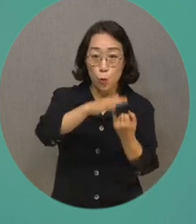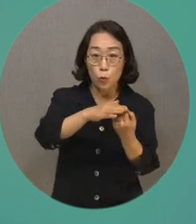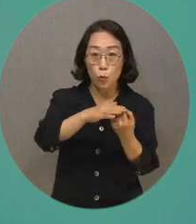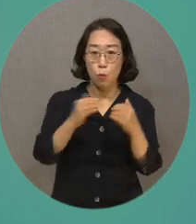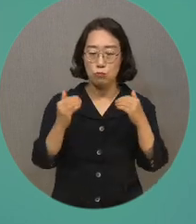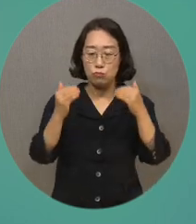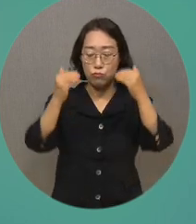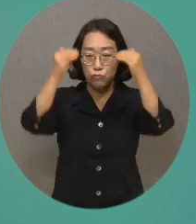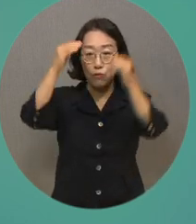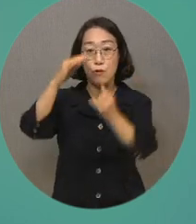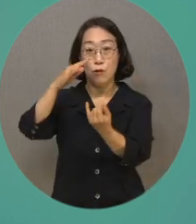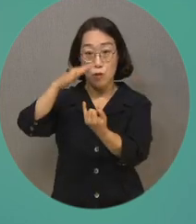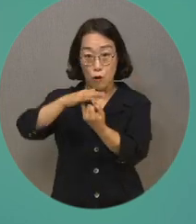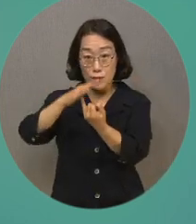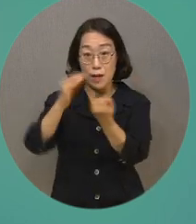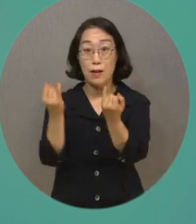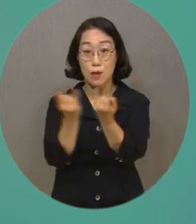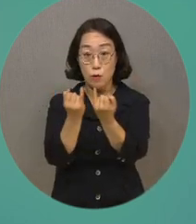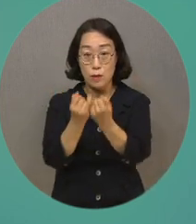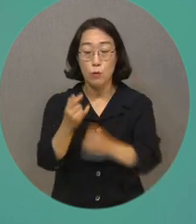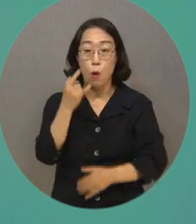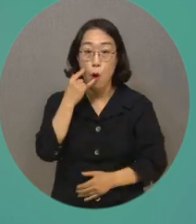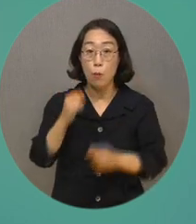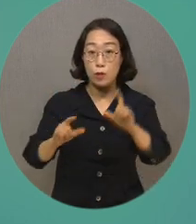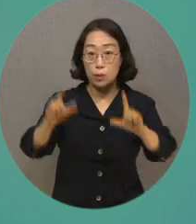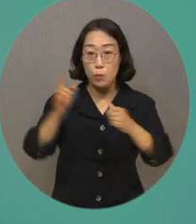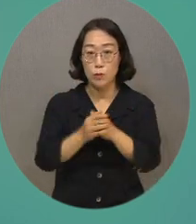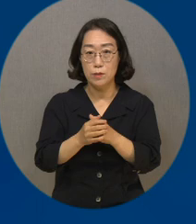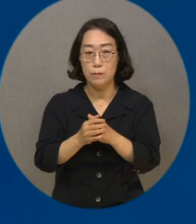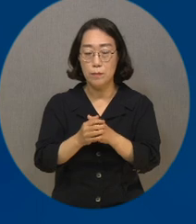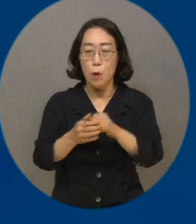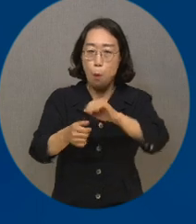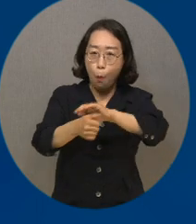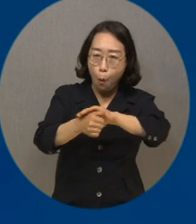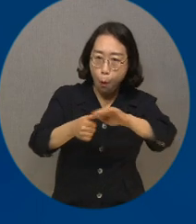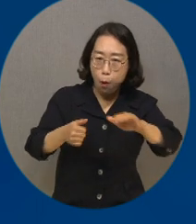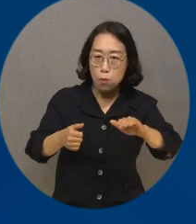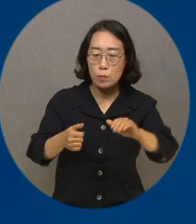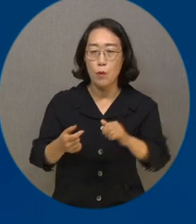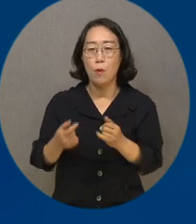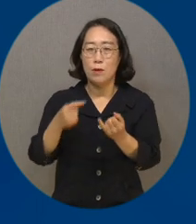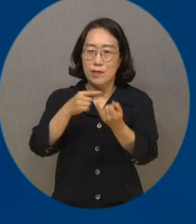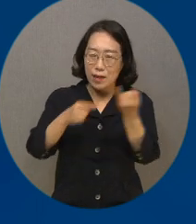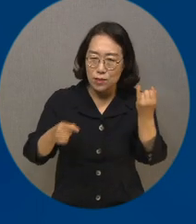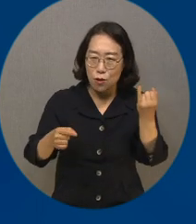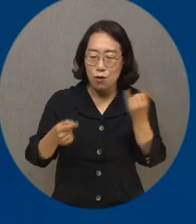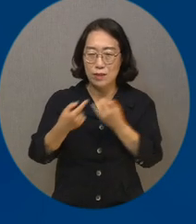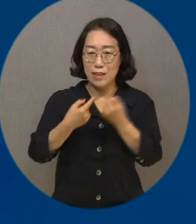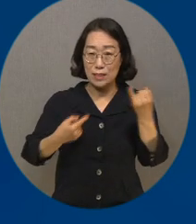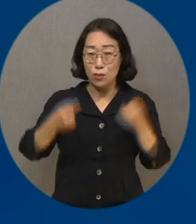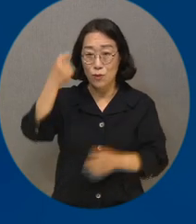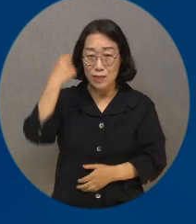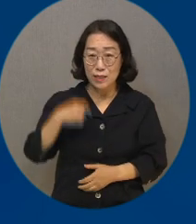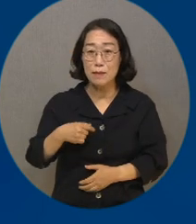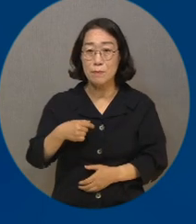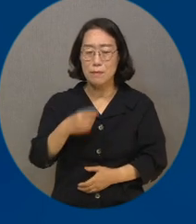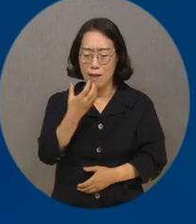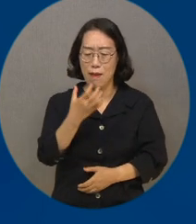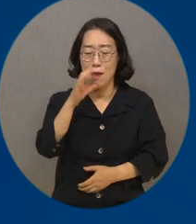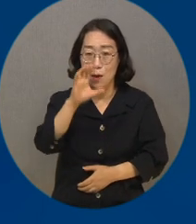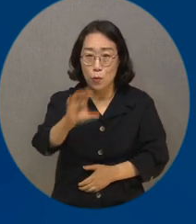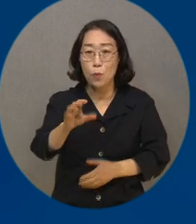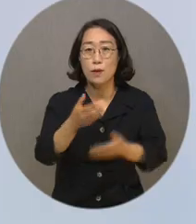여인으로 그리고 어머니의 모습을 지극히 소극적이고 상처 가득한 작가의 자화상이자 이